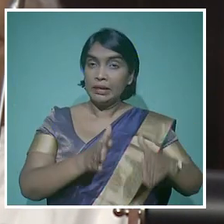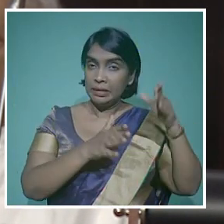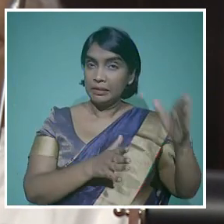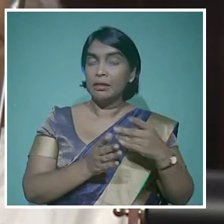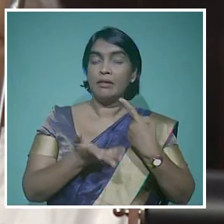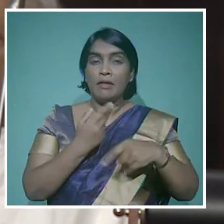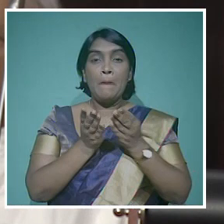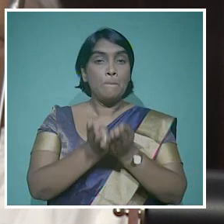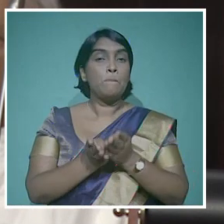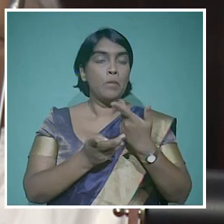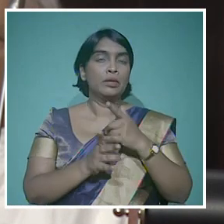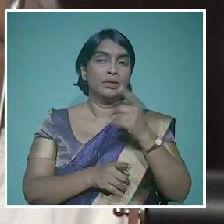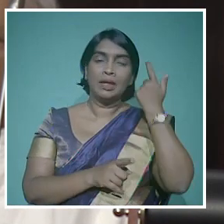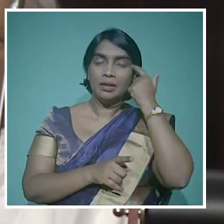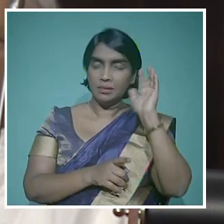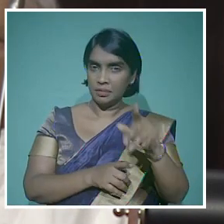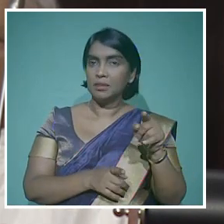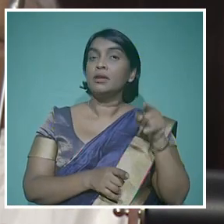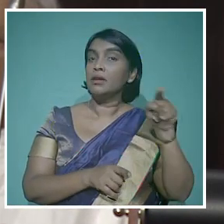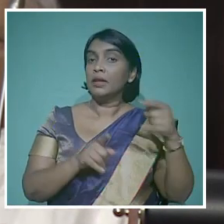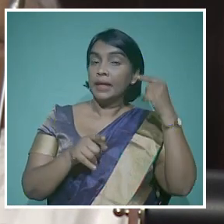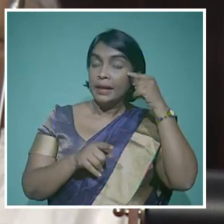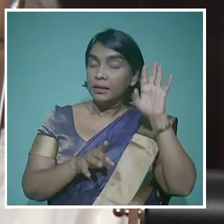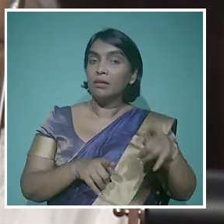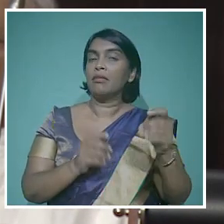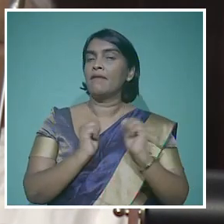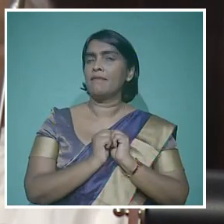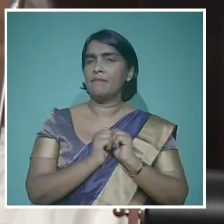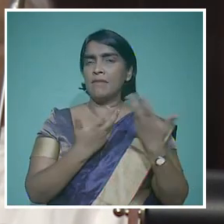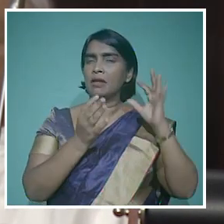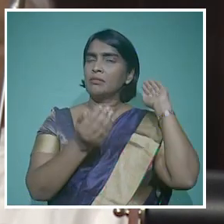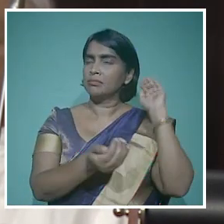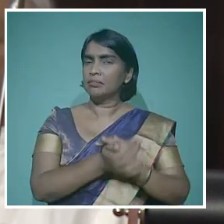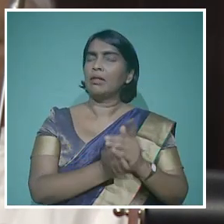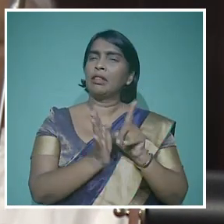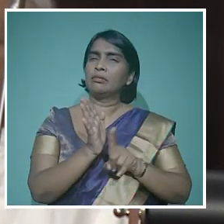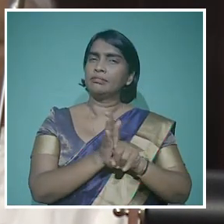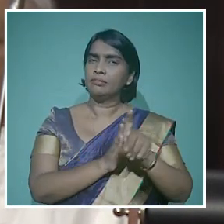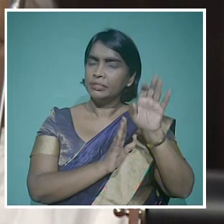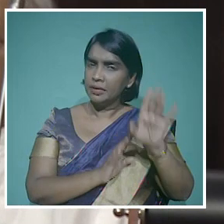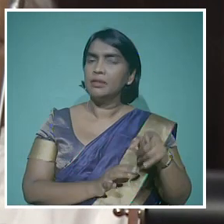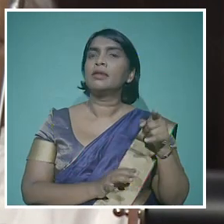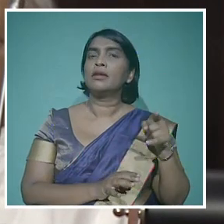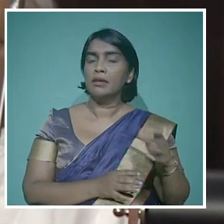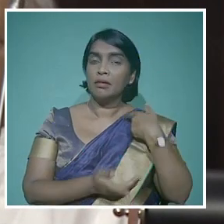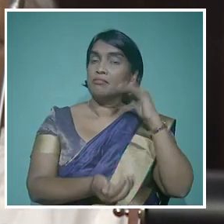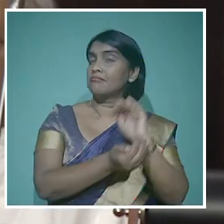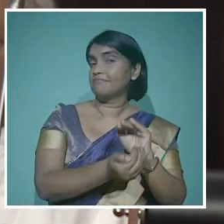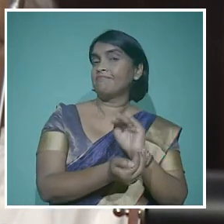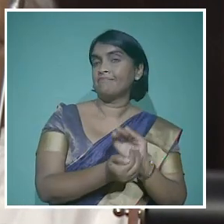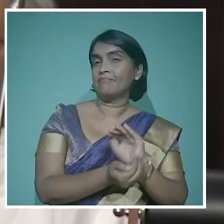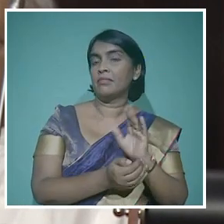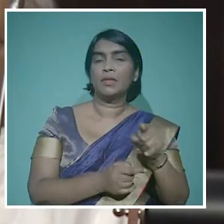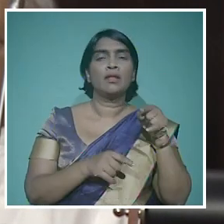භෞතික දේවල් කියලයි බොහෝ දෙනෙක් හිතන්නේ. එහෙම හිතලා ඒවෙන් වැඩක් නොගෙන දිරදිරා යද්දී පවා රැකගෙන ඉන්නවා.